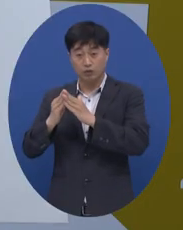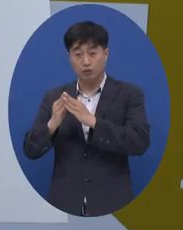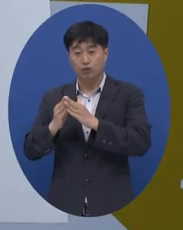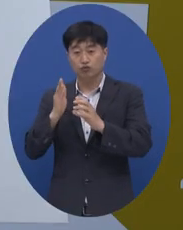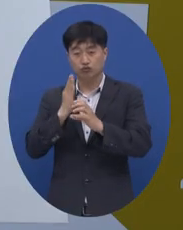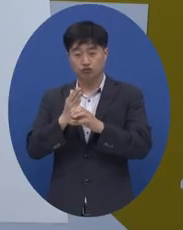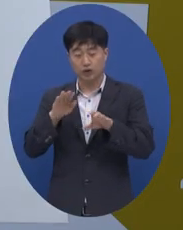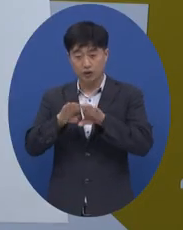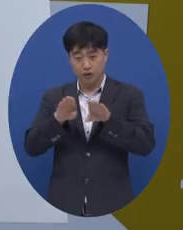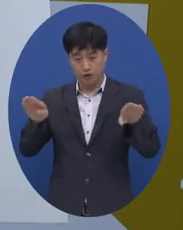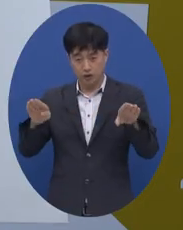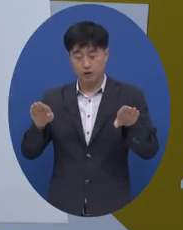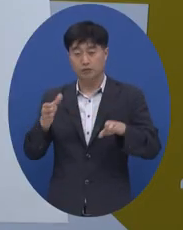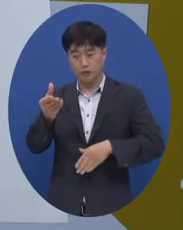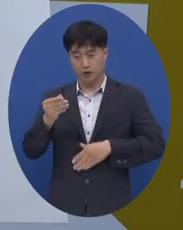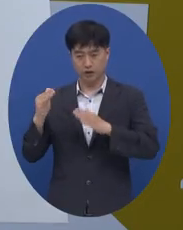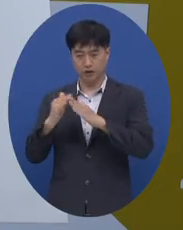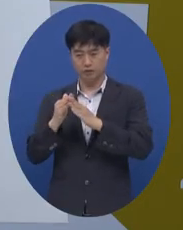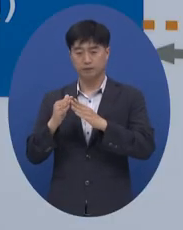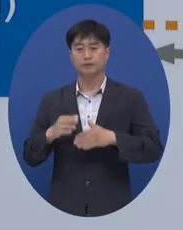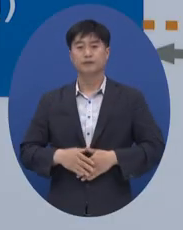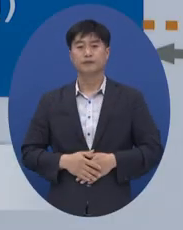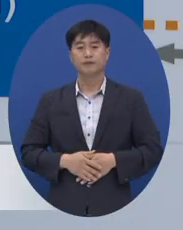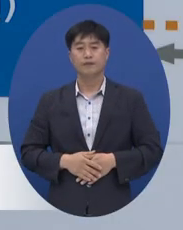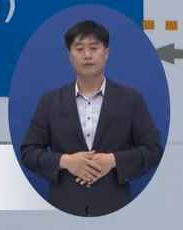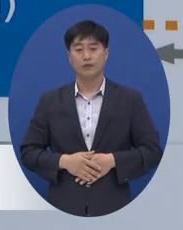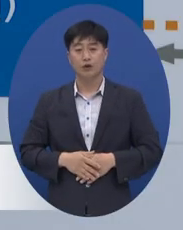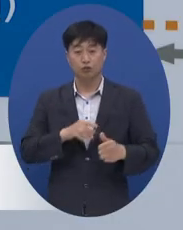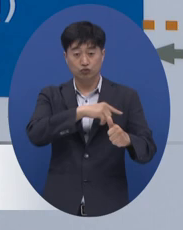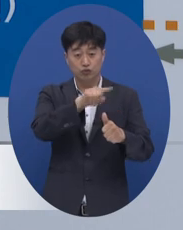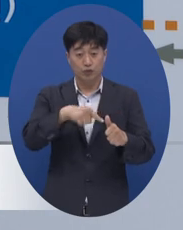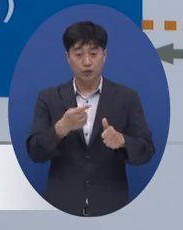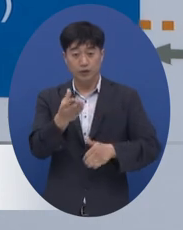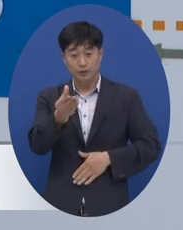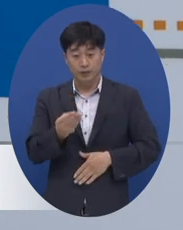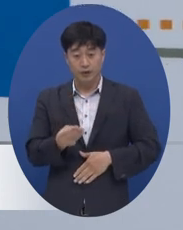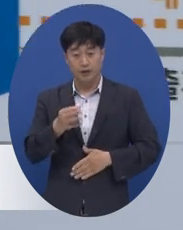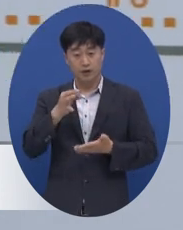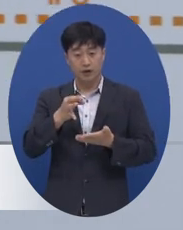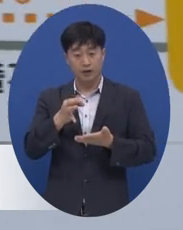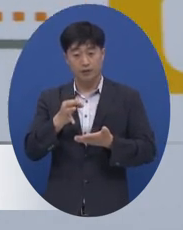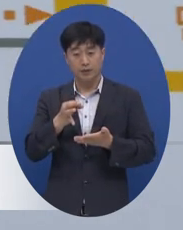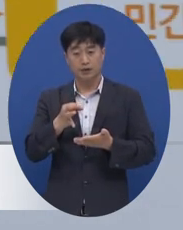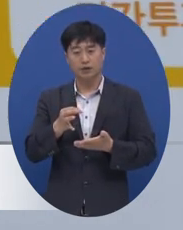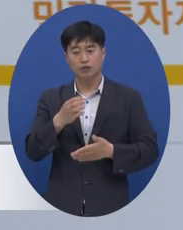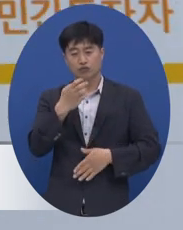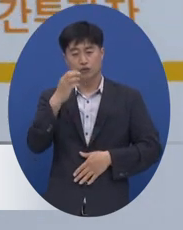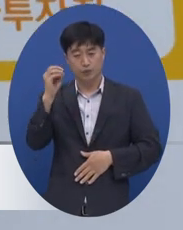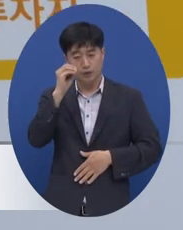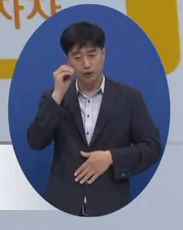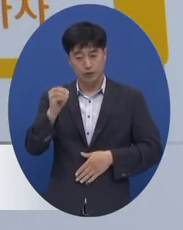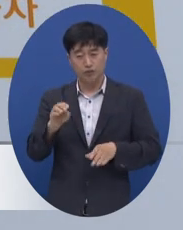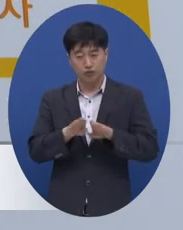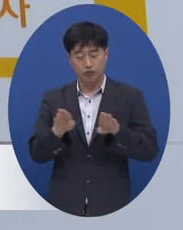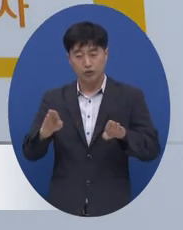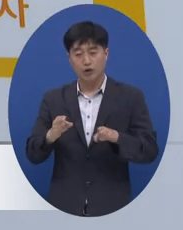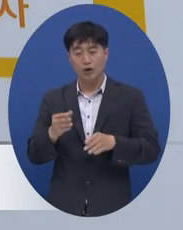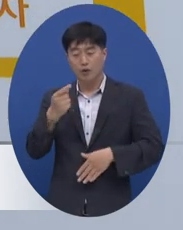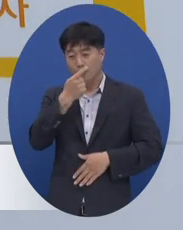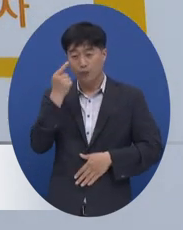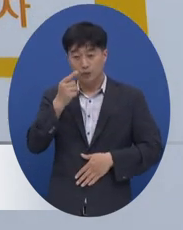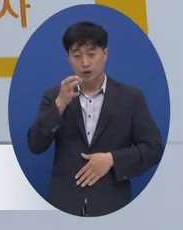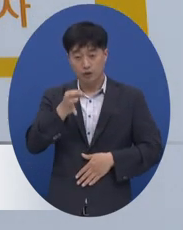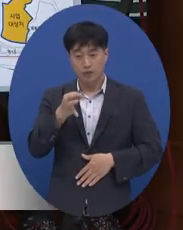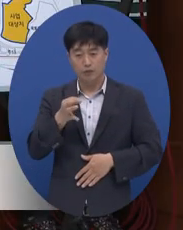중산층 임대주택 개념은 좀 다릅니다. 주변 전세 시세 90% 내외 수준에 보증금과